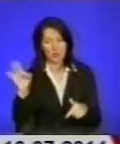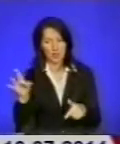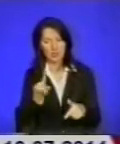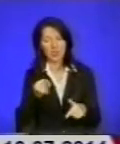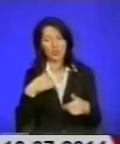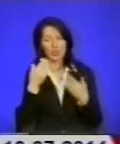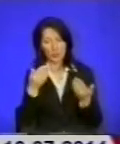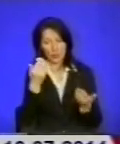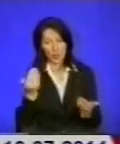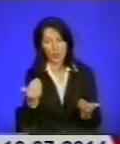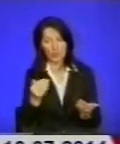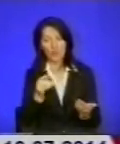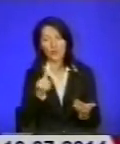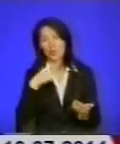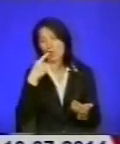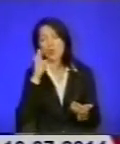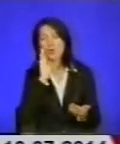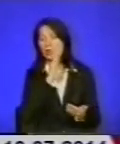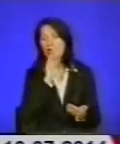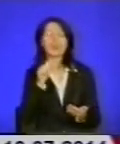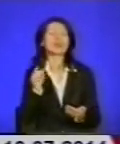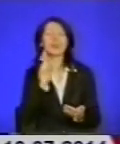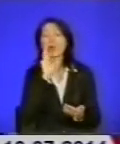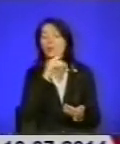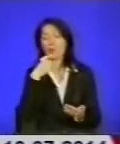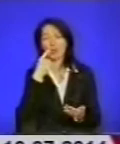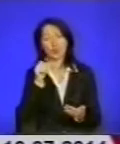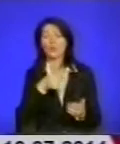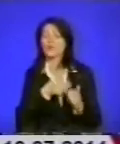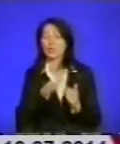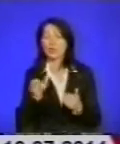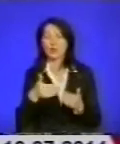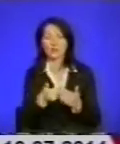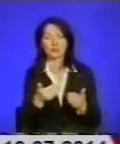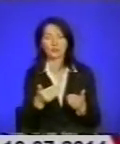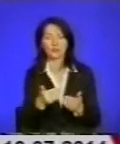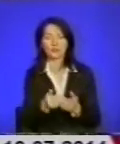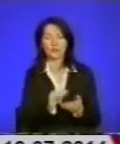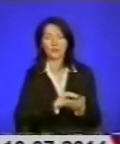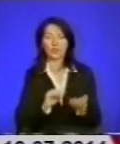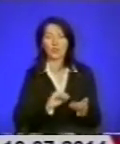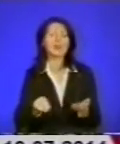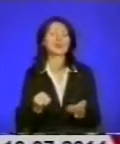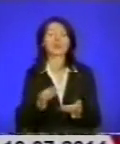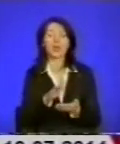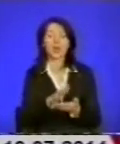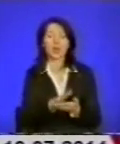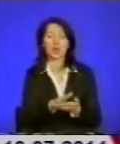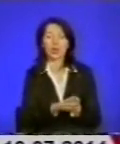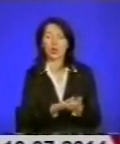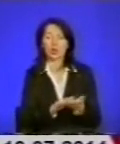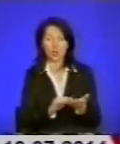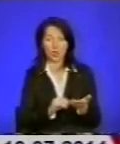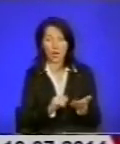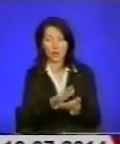казали матері, щоб вона з ним поговорила, щоб він здався, щоб він відказався. Напиши розкаяння, ми тебе